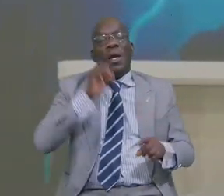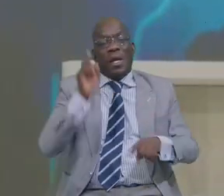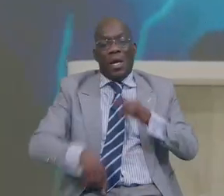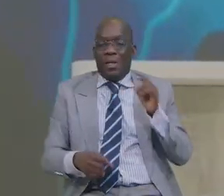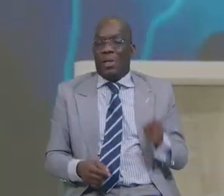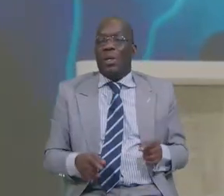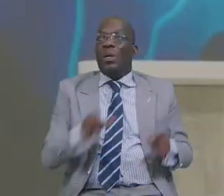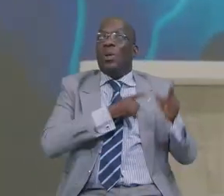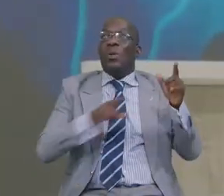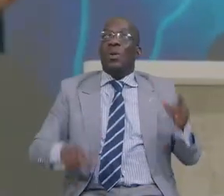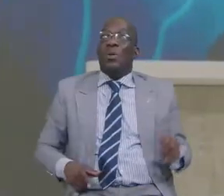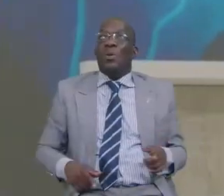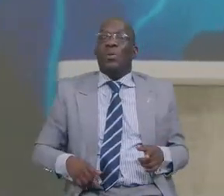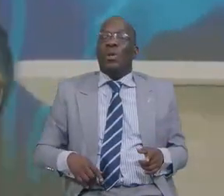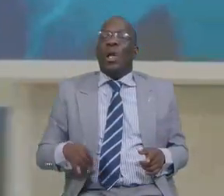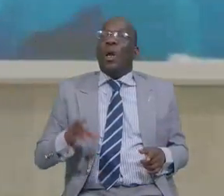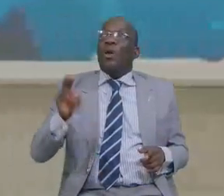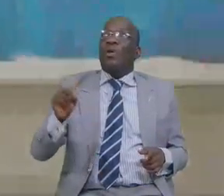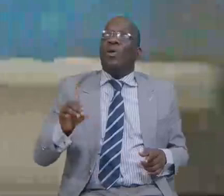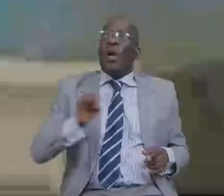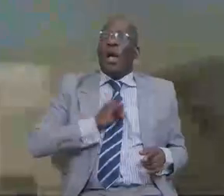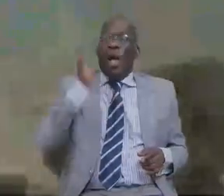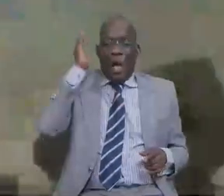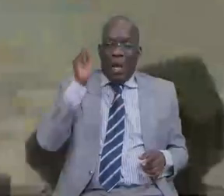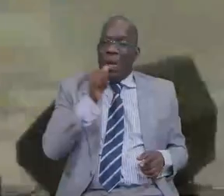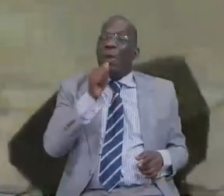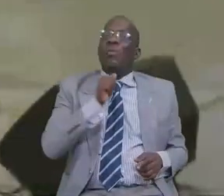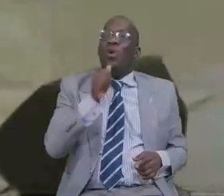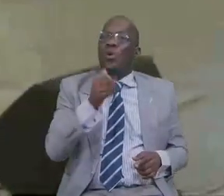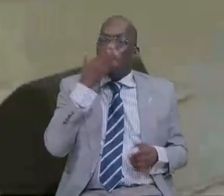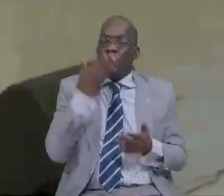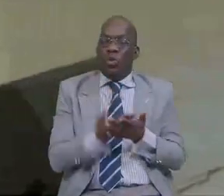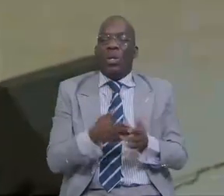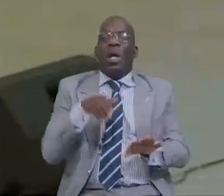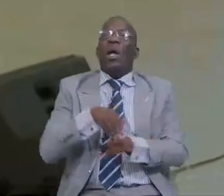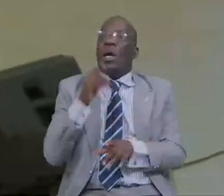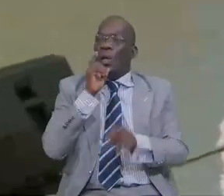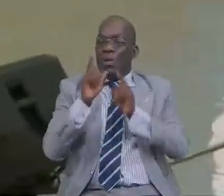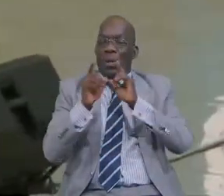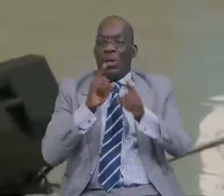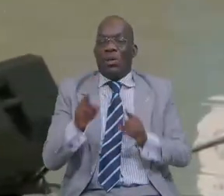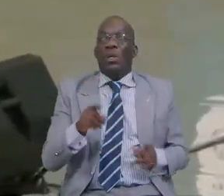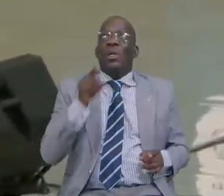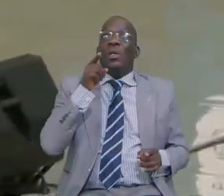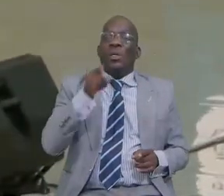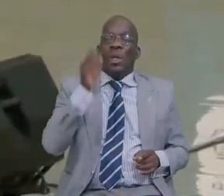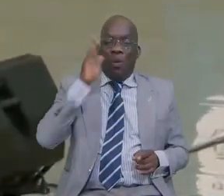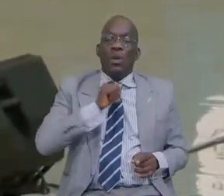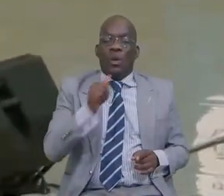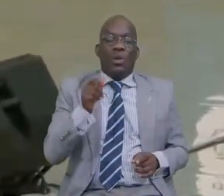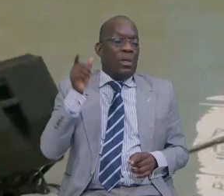feras. Non, je ne peux pas. Je ne sais pas bien parler. Ils ne vont pas m'écouter. Dieu dit, ah,